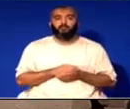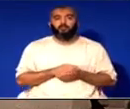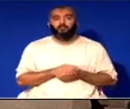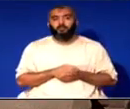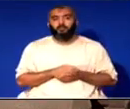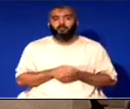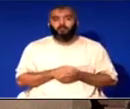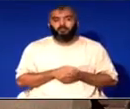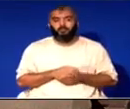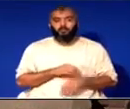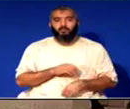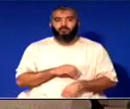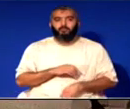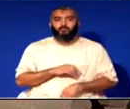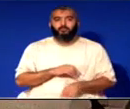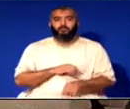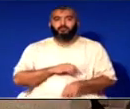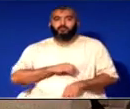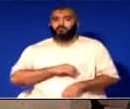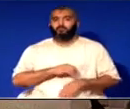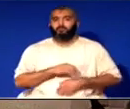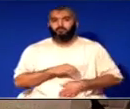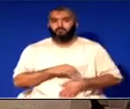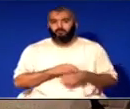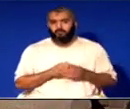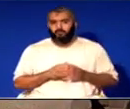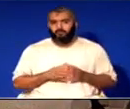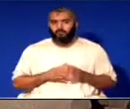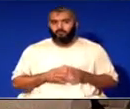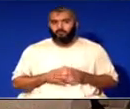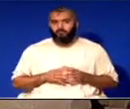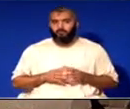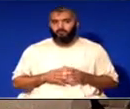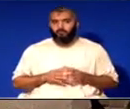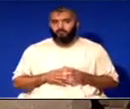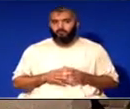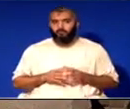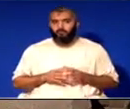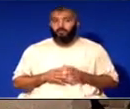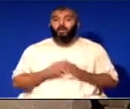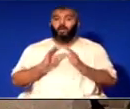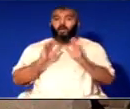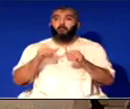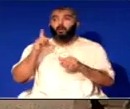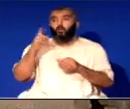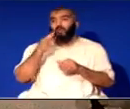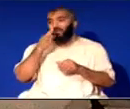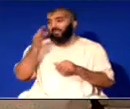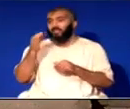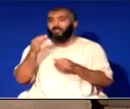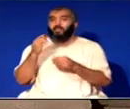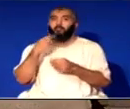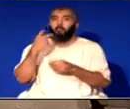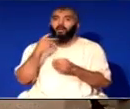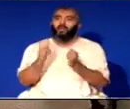قطع صفا قطعه الله، وبعدها قال لك لما هو تناقش مع الإمام، الإمام قال له إذا راك مريض